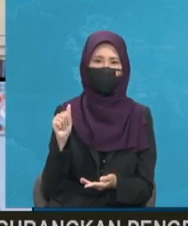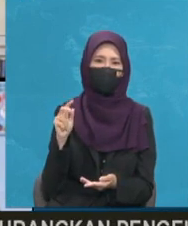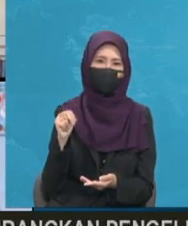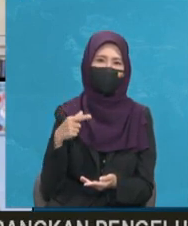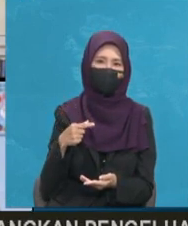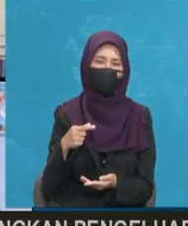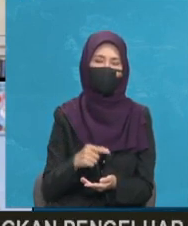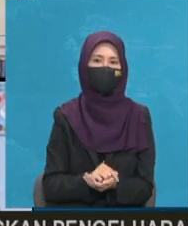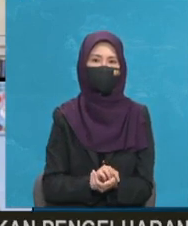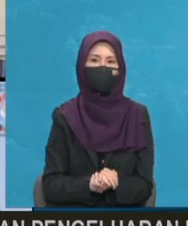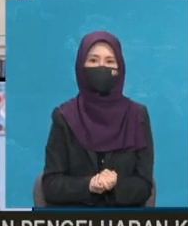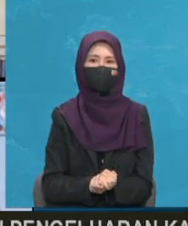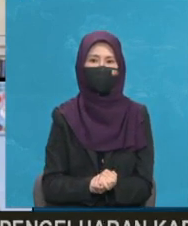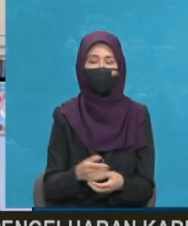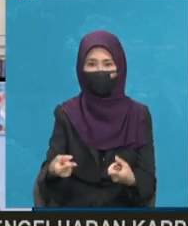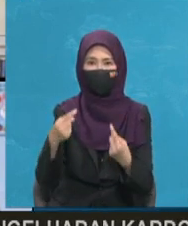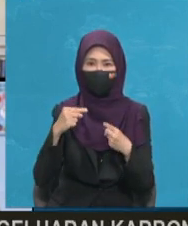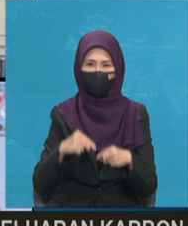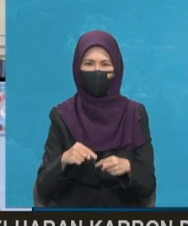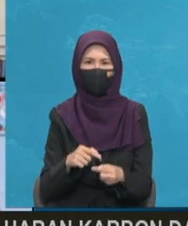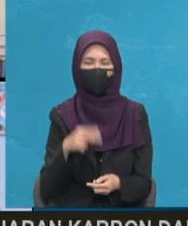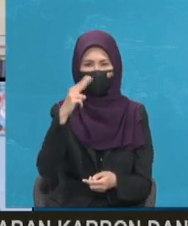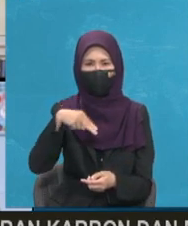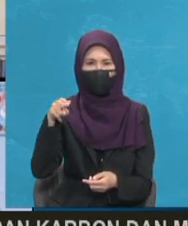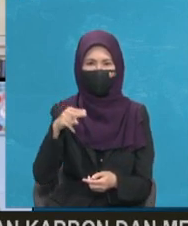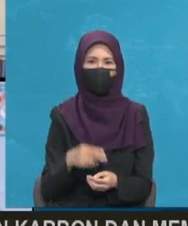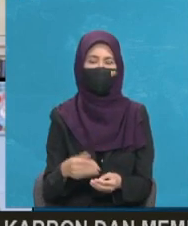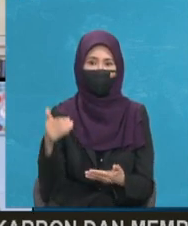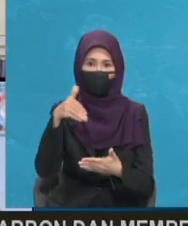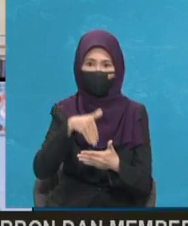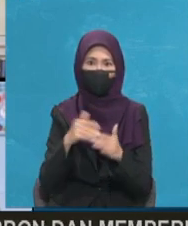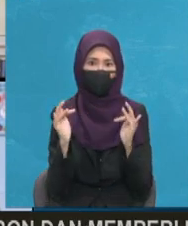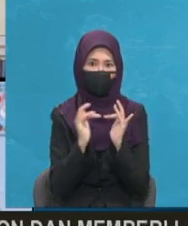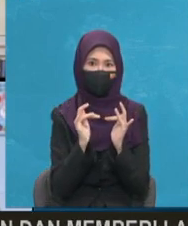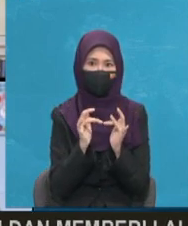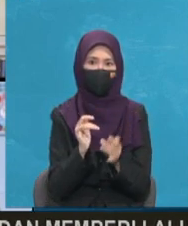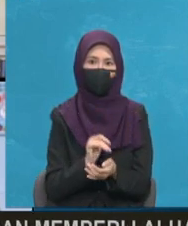simio yang akan datang juga diluruskan semut-semut suara